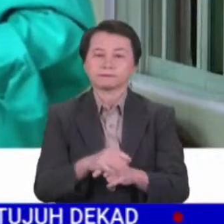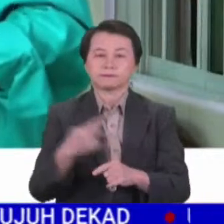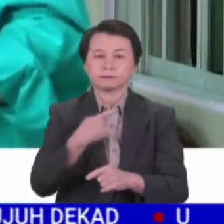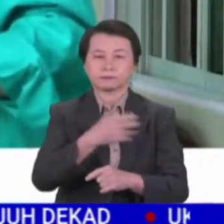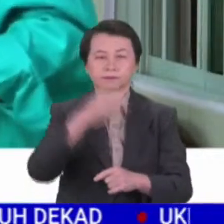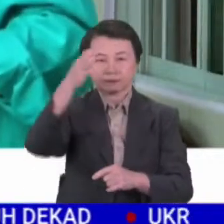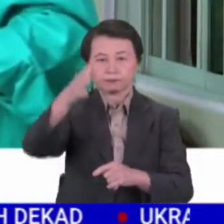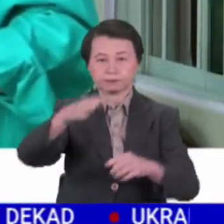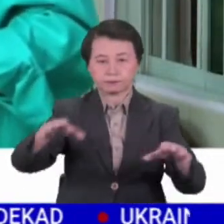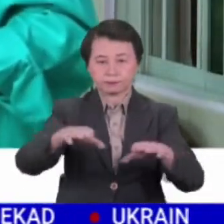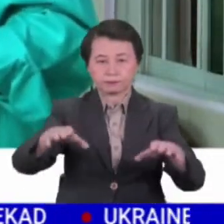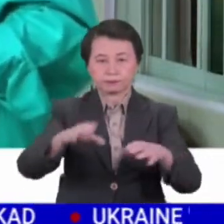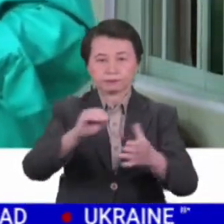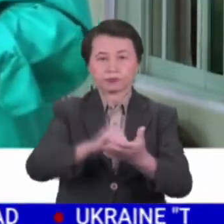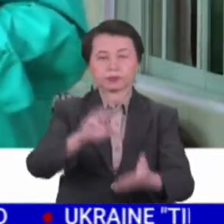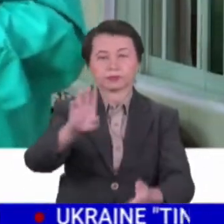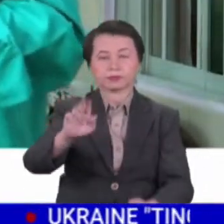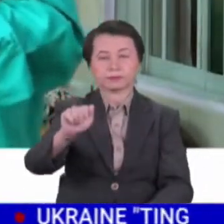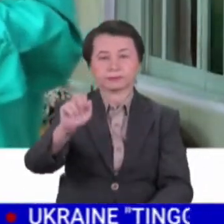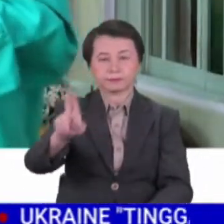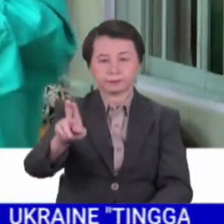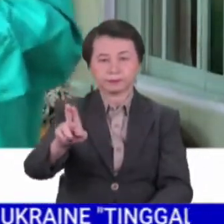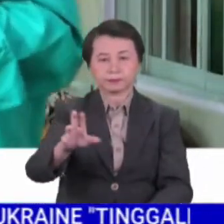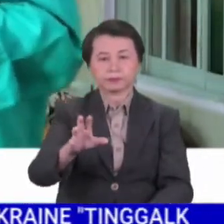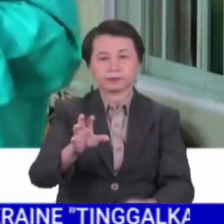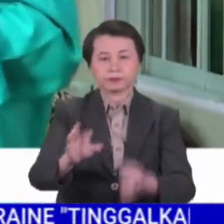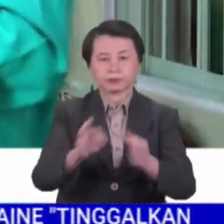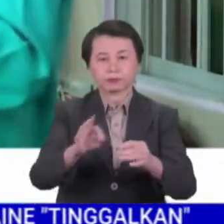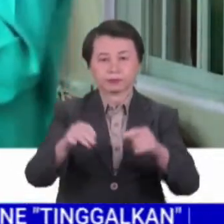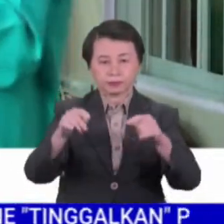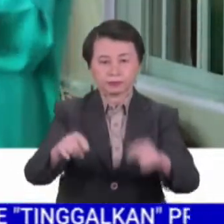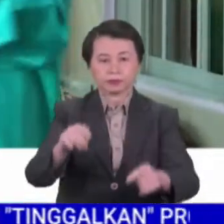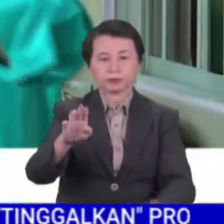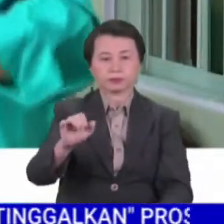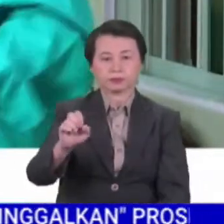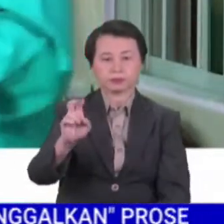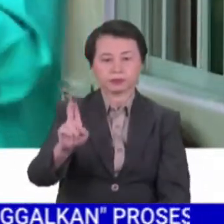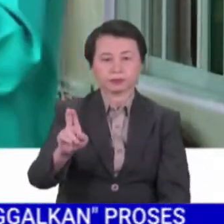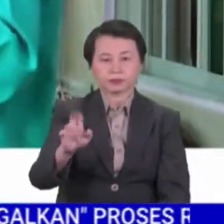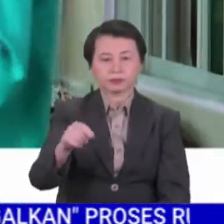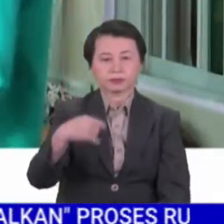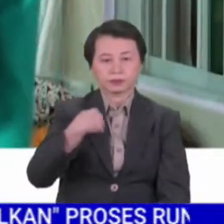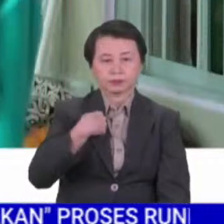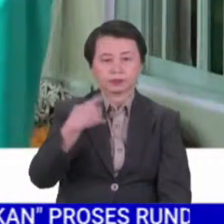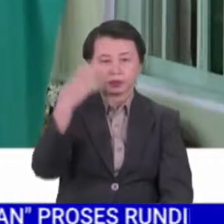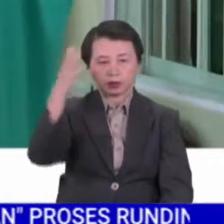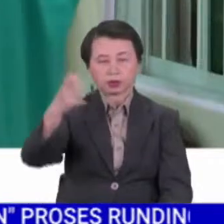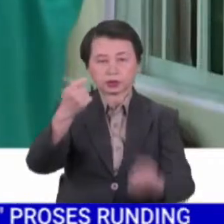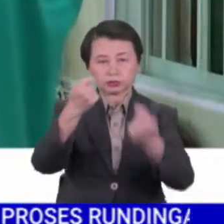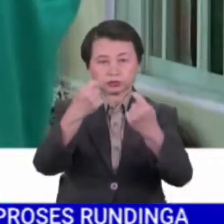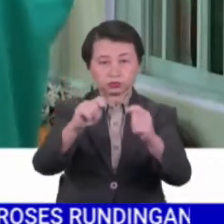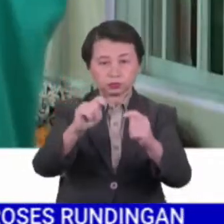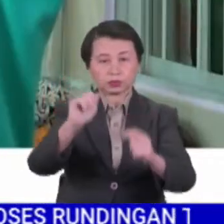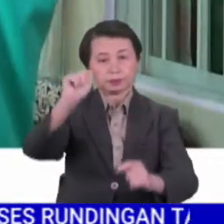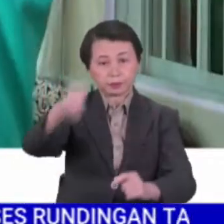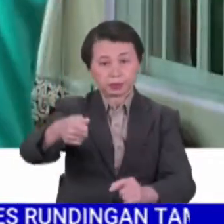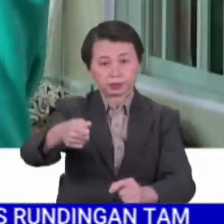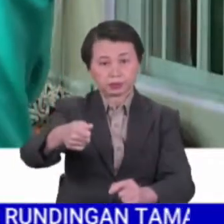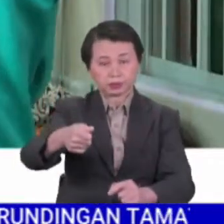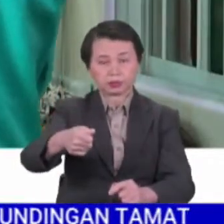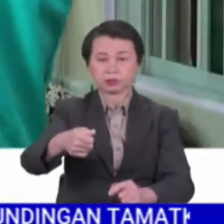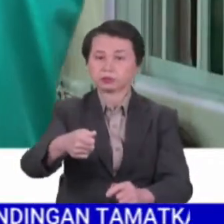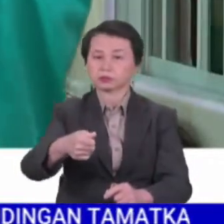buat di Sabah. Jadi Sabah ini adalah eksperimen lah, kita coba dulu. Tapi nampak